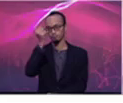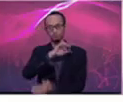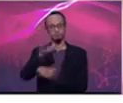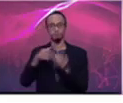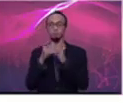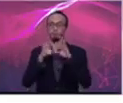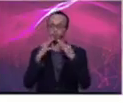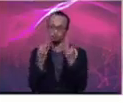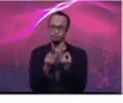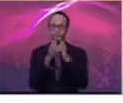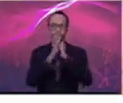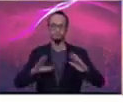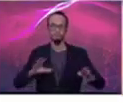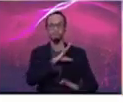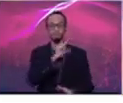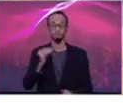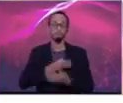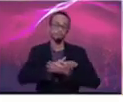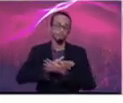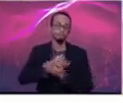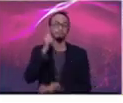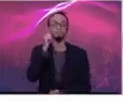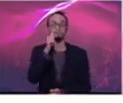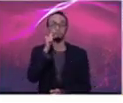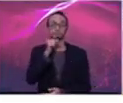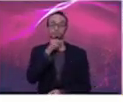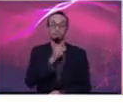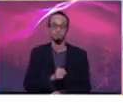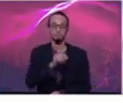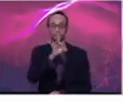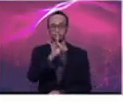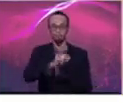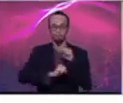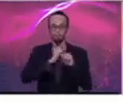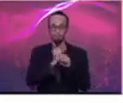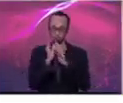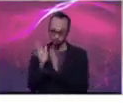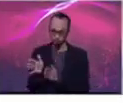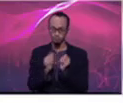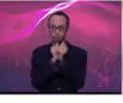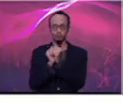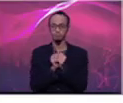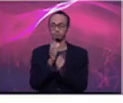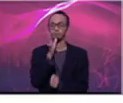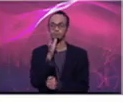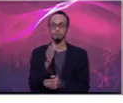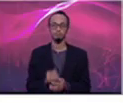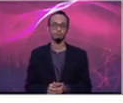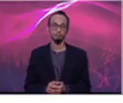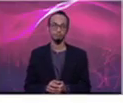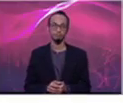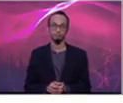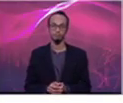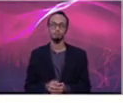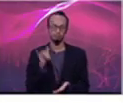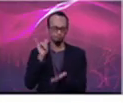selamat termasuk anak perempuannya yang berusia l tahun yang ditinggalkan bersama emaknya